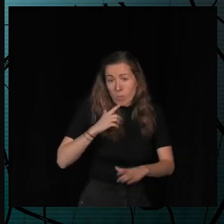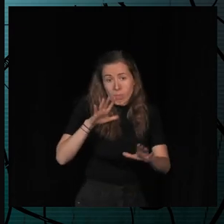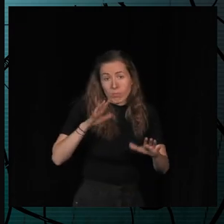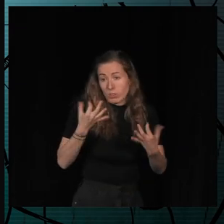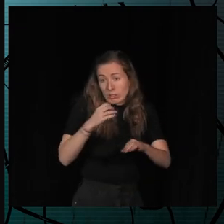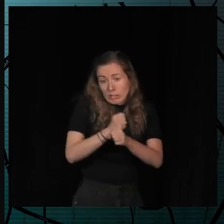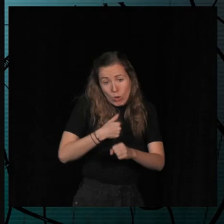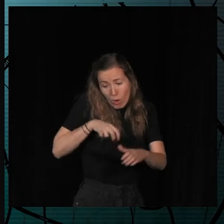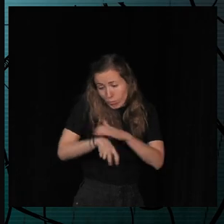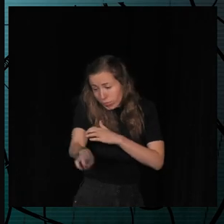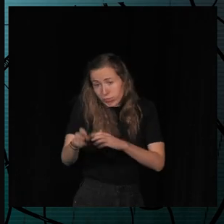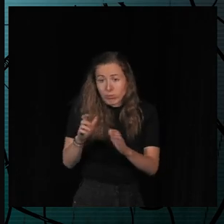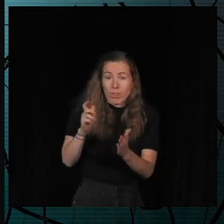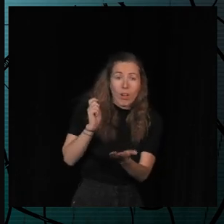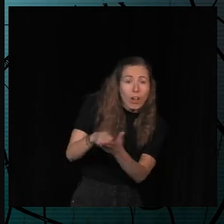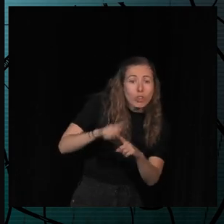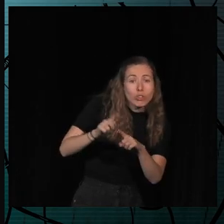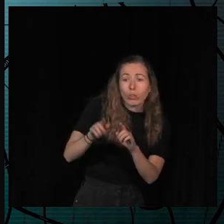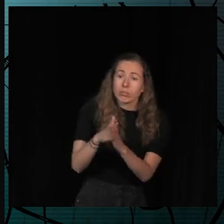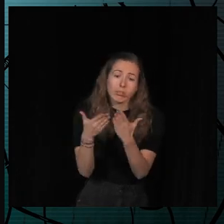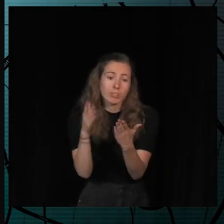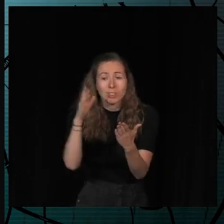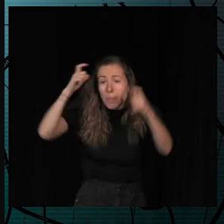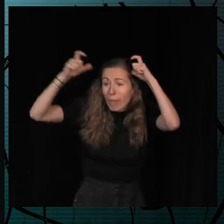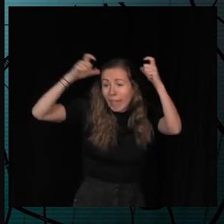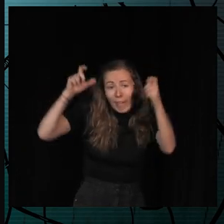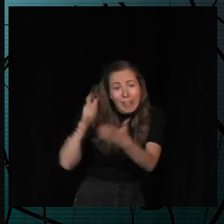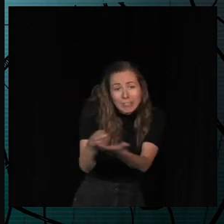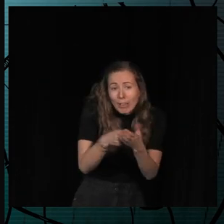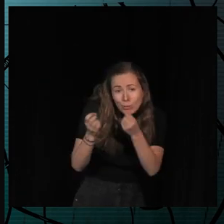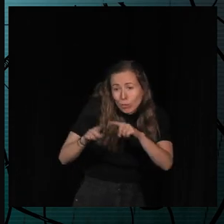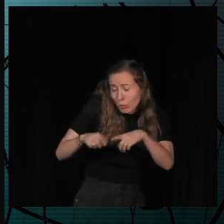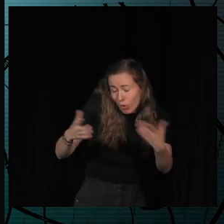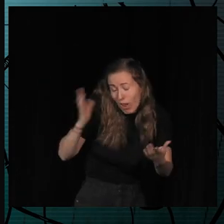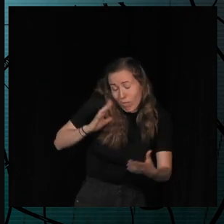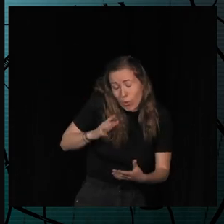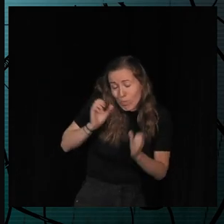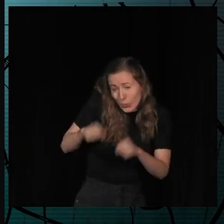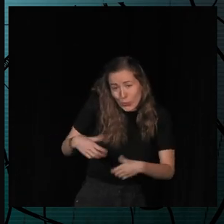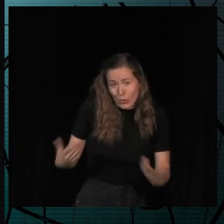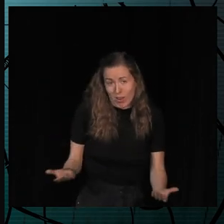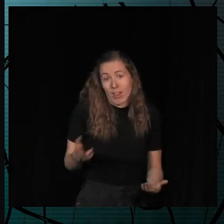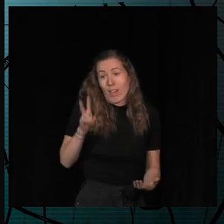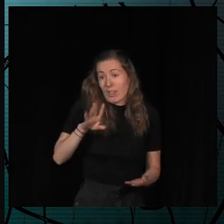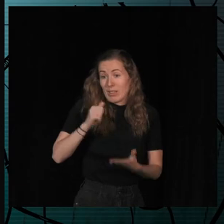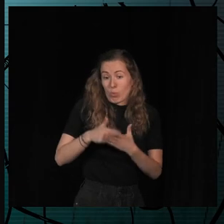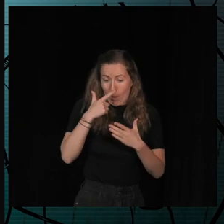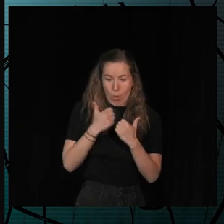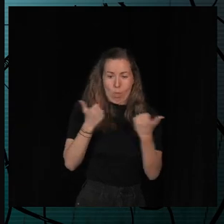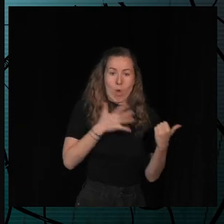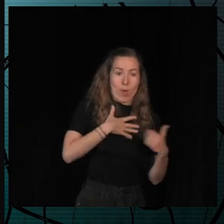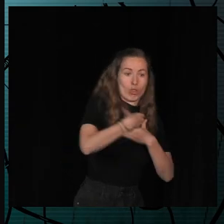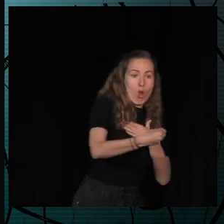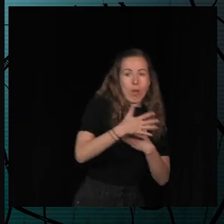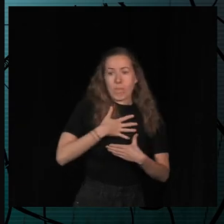et notre journal de Mickey à 10 francs jadis donc bon voilà c'est vrai que c'est intéressant de voir qu'on a toujours tendance à considérer que la